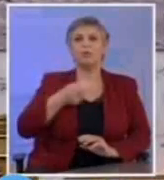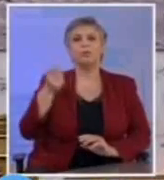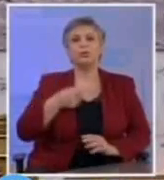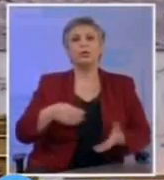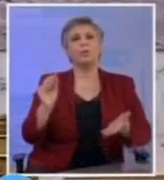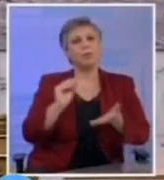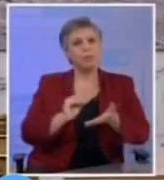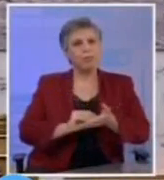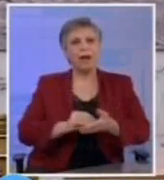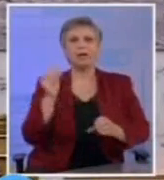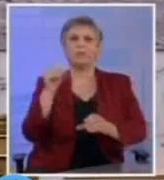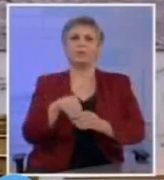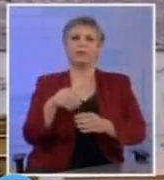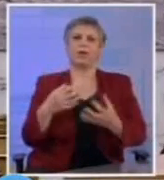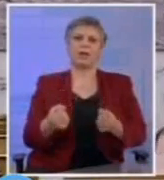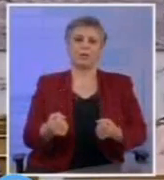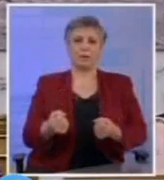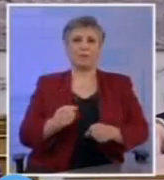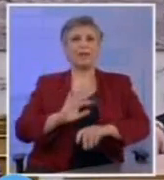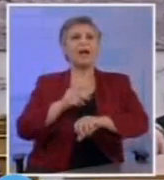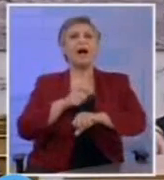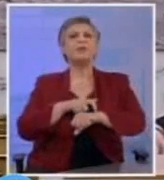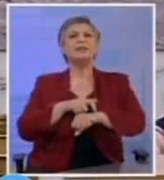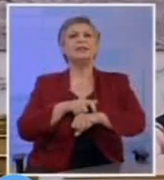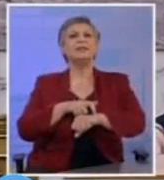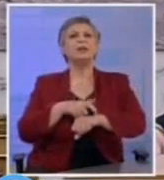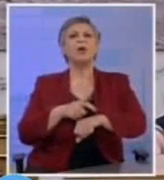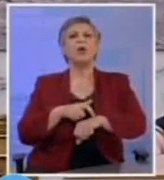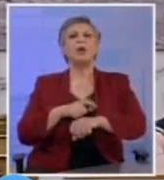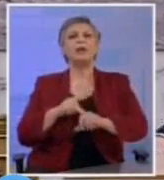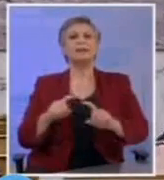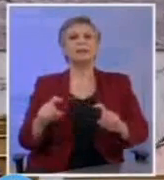Αυτή τη στιγμή δηλαδή η ώρα είναι